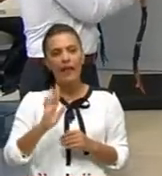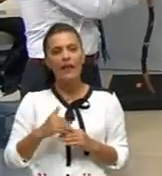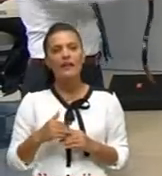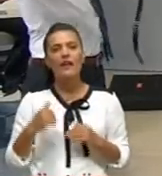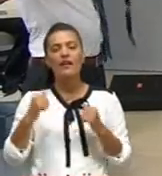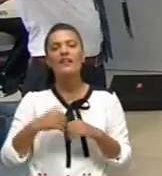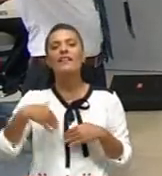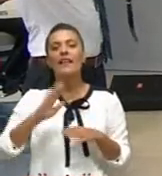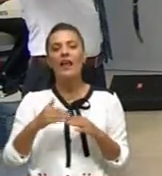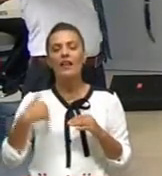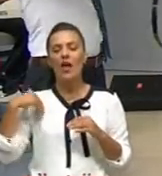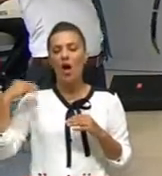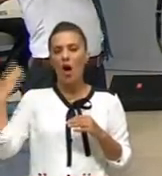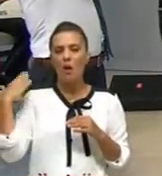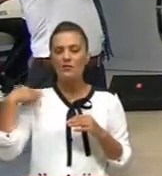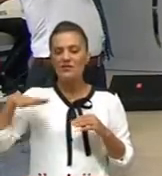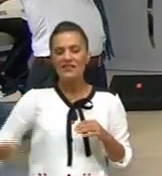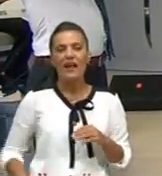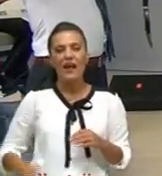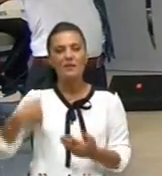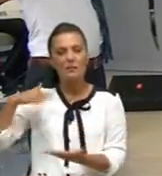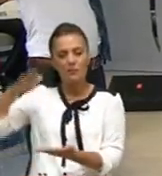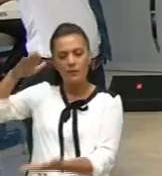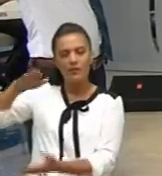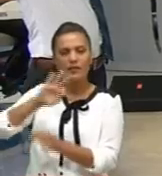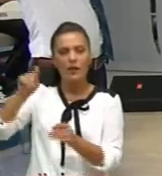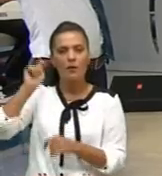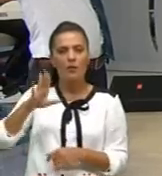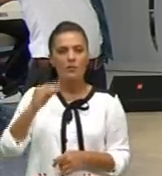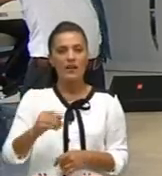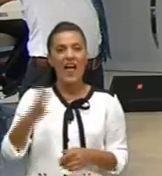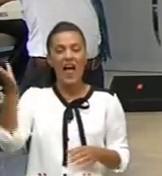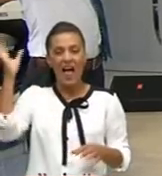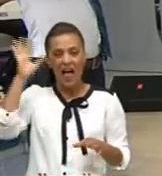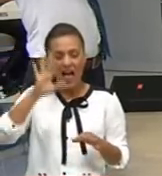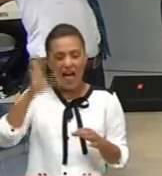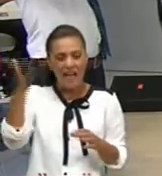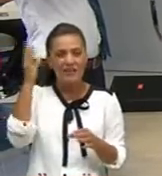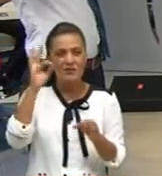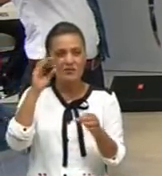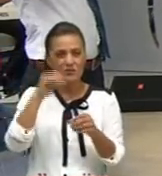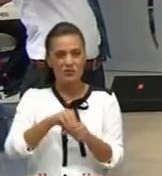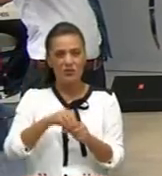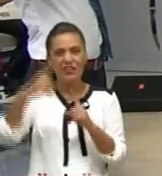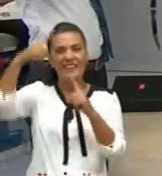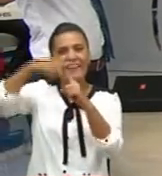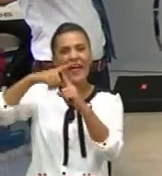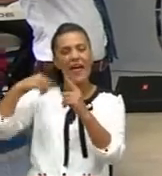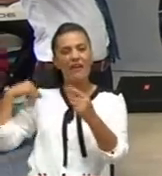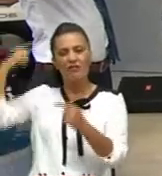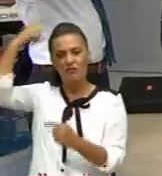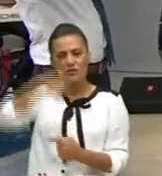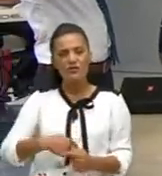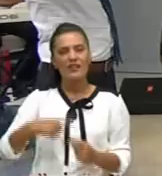bakın. Hı-hı. Şu şekilde değil. Omuz yere paralel, evet, duracak. Şu şekilde. Kollar yere paralel. Son şekilde de şu şekli alacağız. T olacağız. Vücudumuz T şeklini alacak.